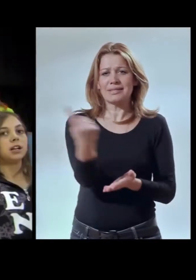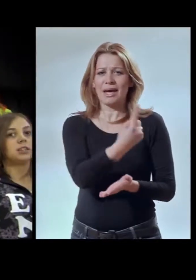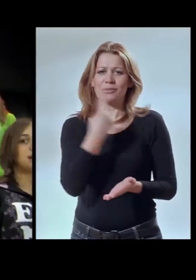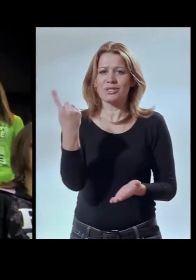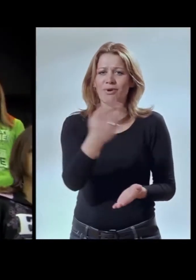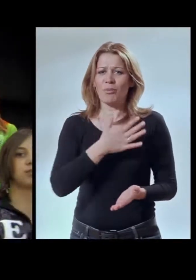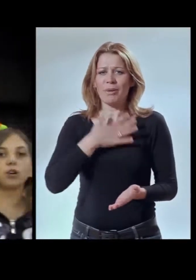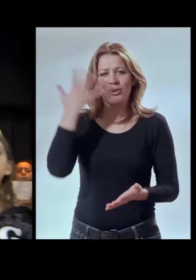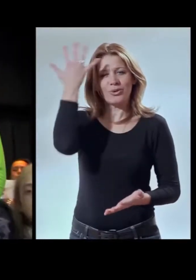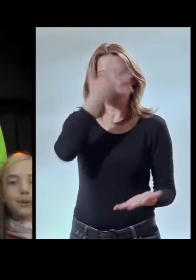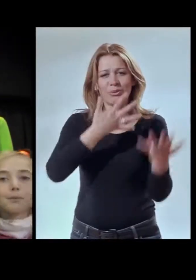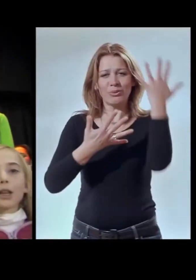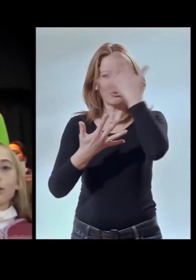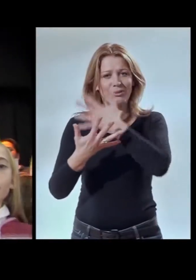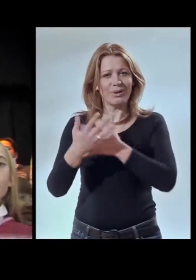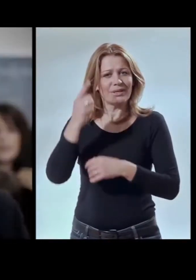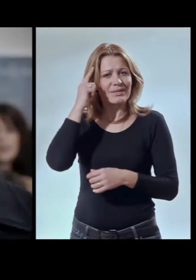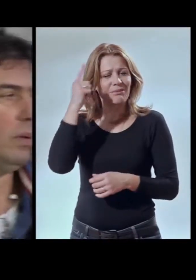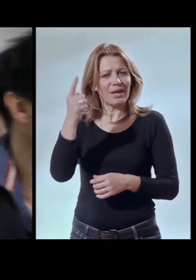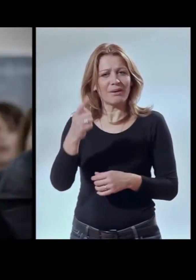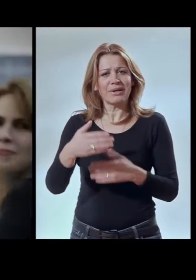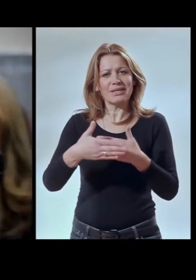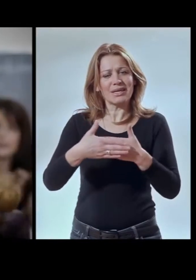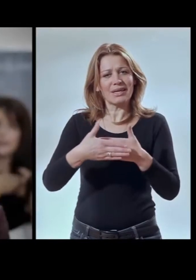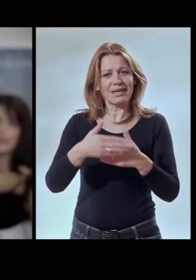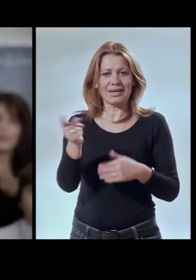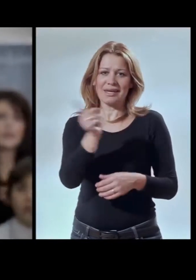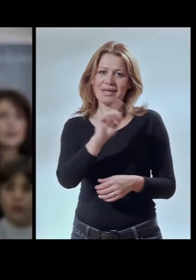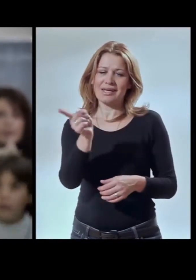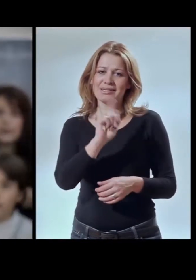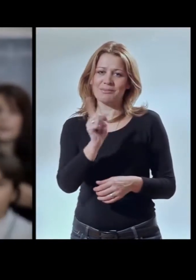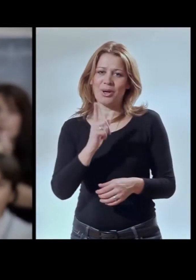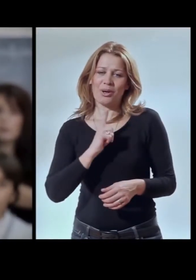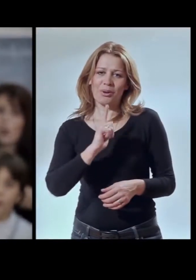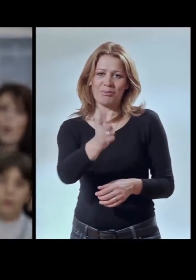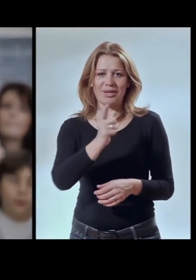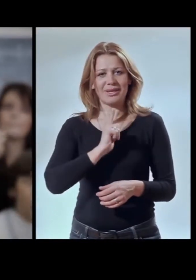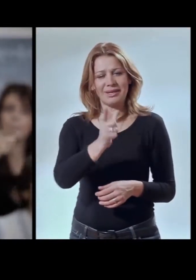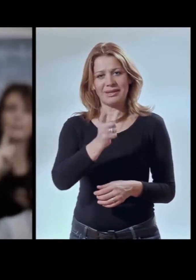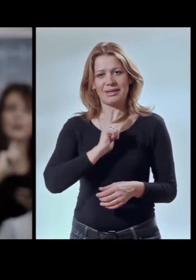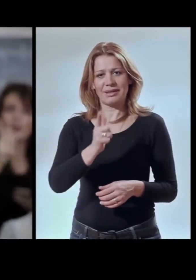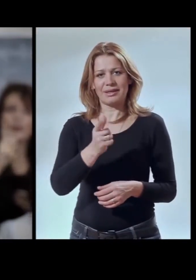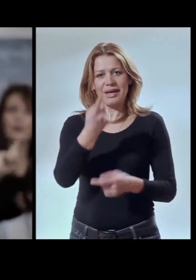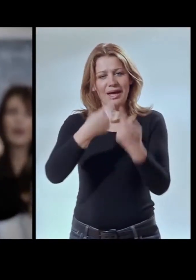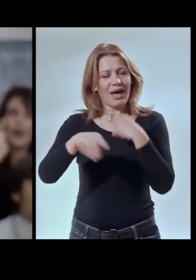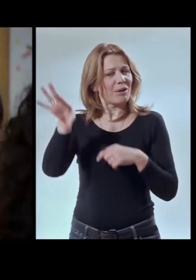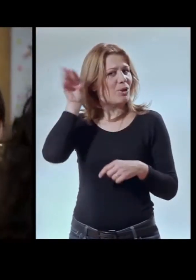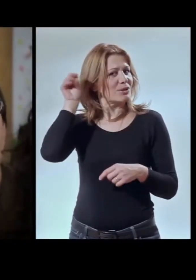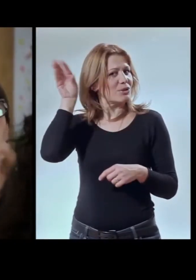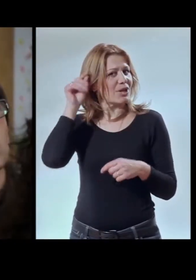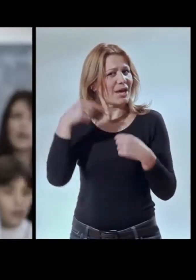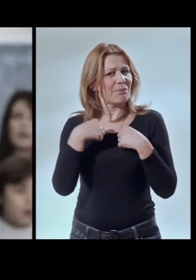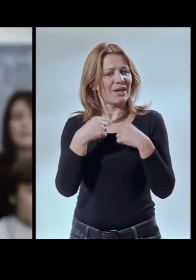hodam sam u svome bunilu. Znam da bliski nismo mi,